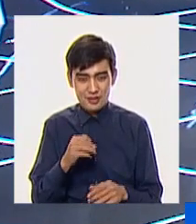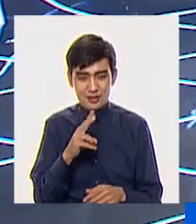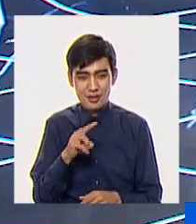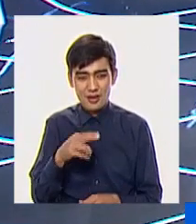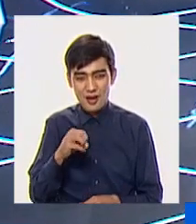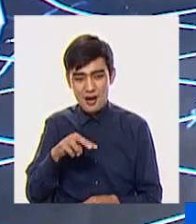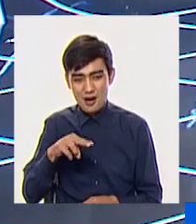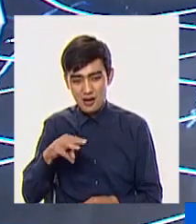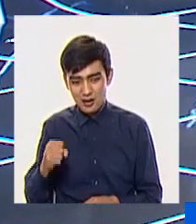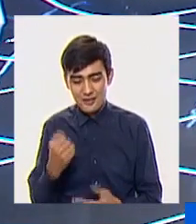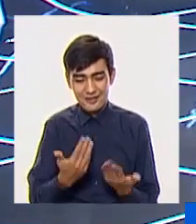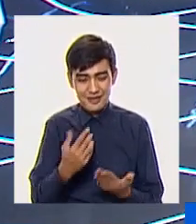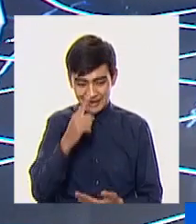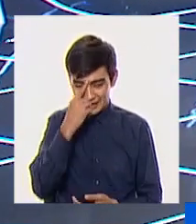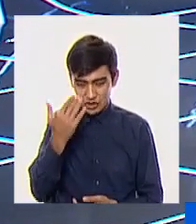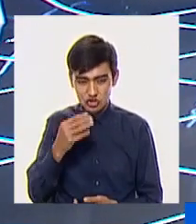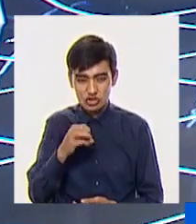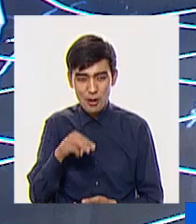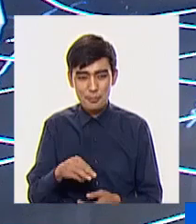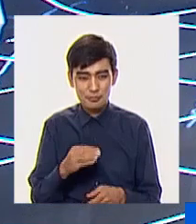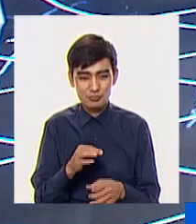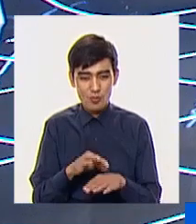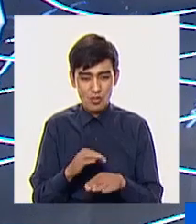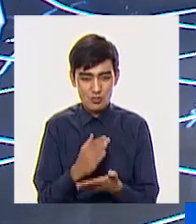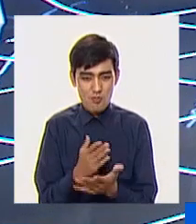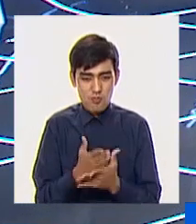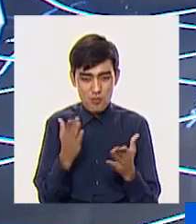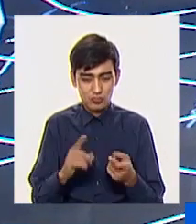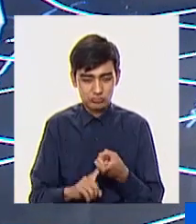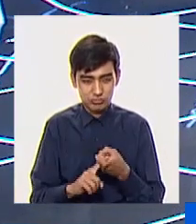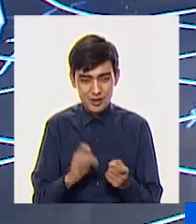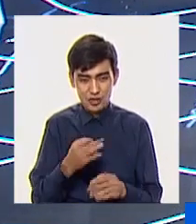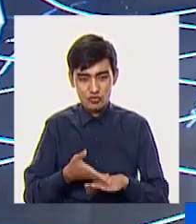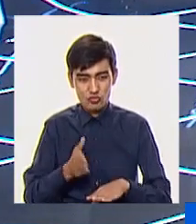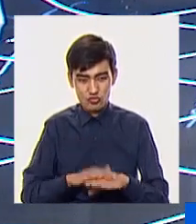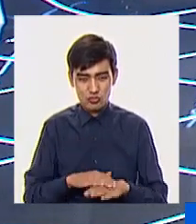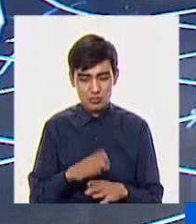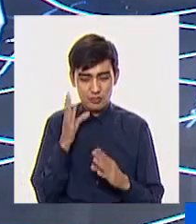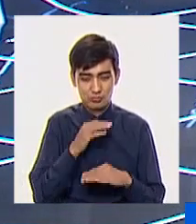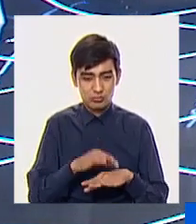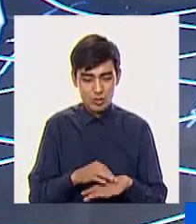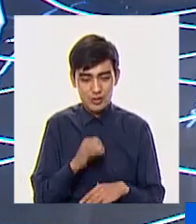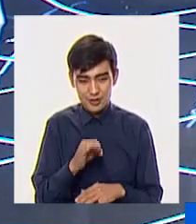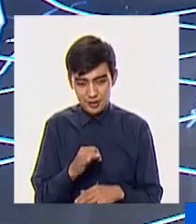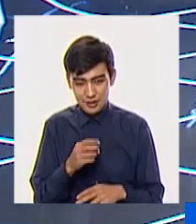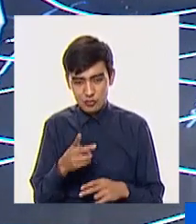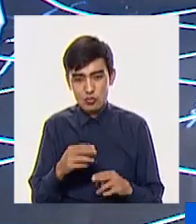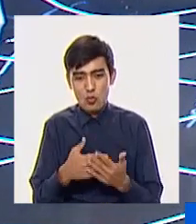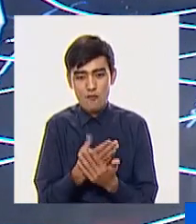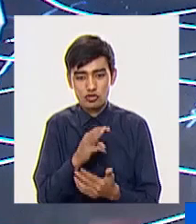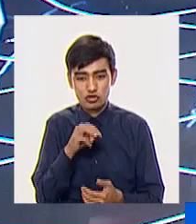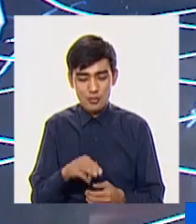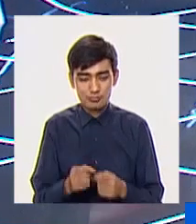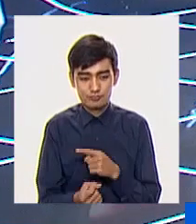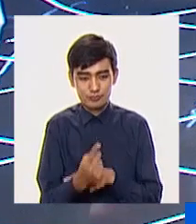или индийский штамм. Он отличается большей заразностью, симптомами и тяжелыми осложнениями. Подозрения о новом штамме